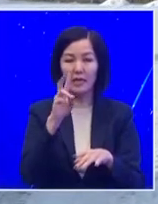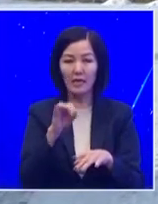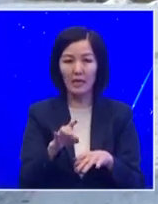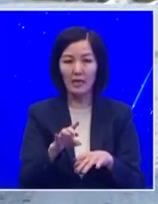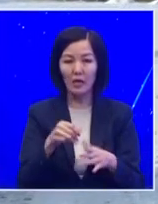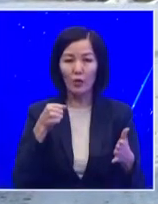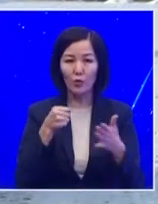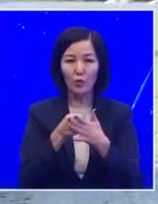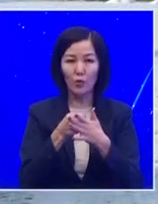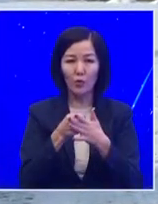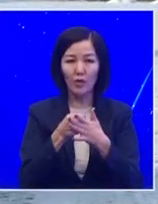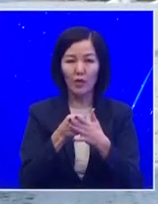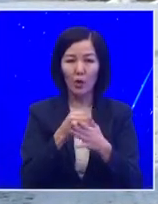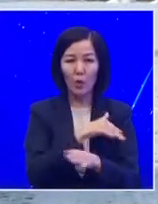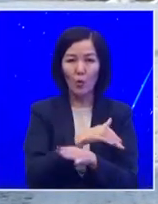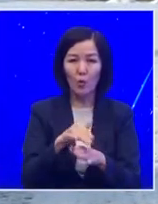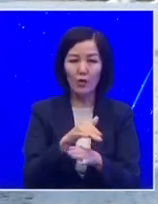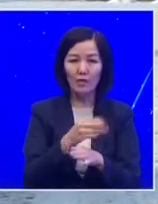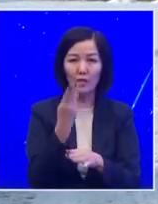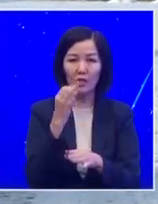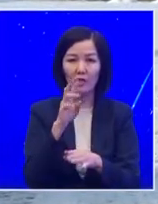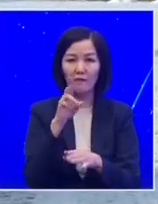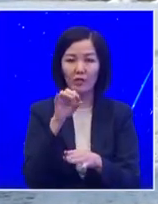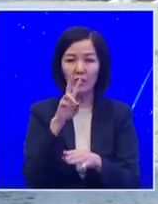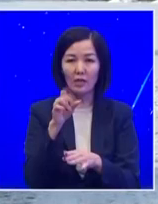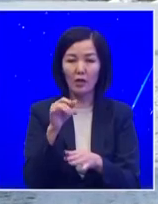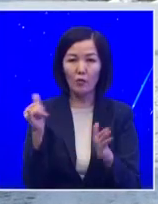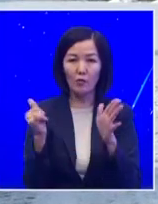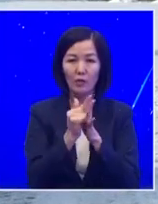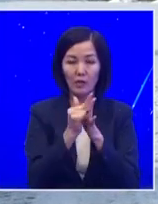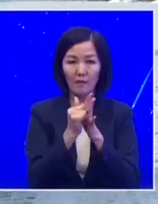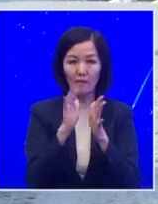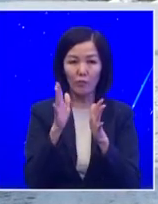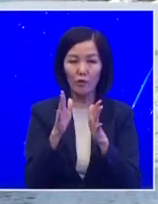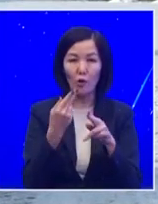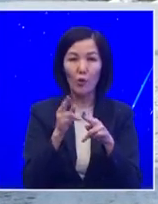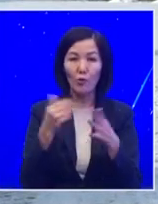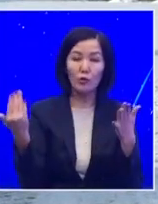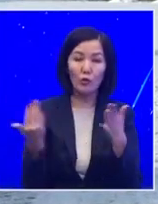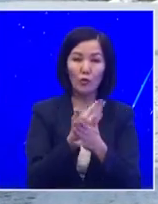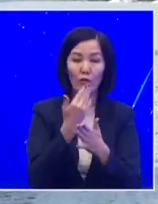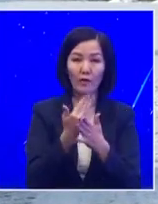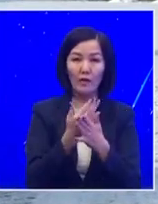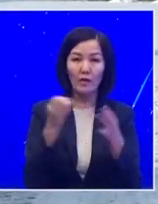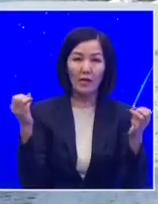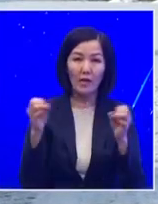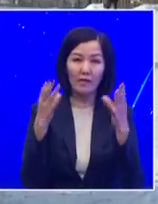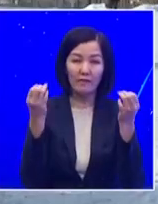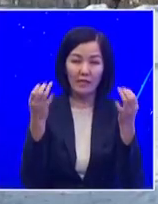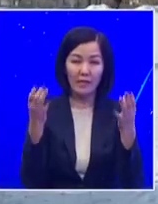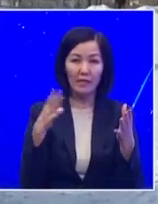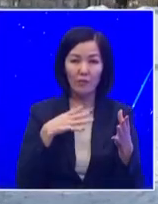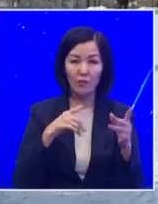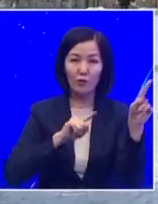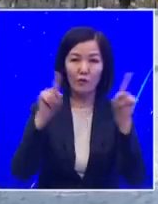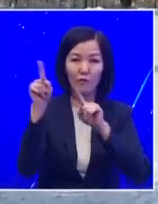до улицы Шевченко по Назарбаеву установлен звездный поляну, очень много новых осветительных мафов,